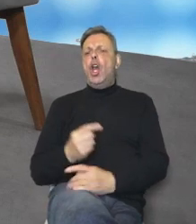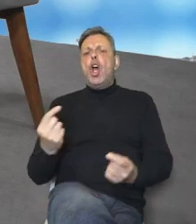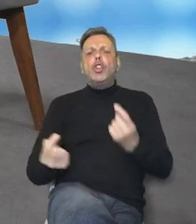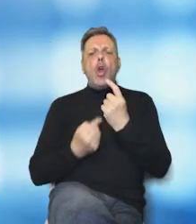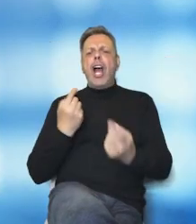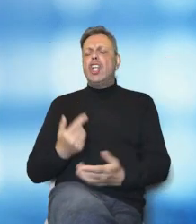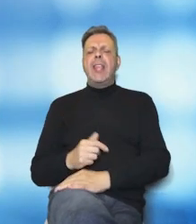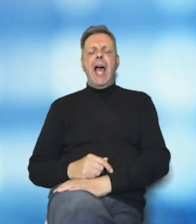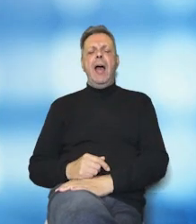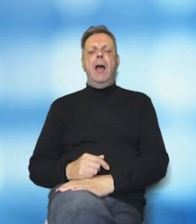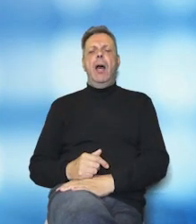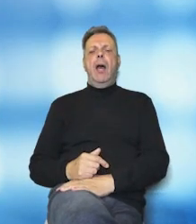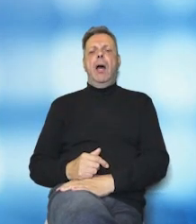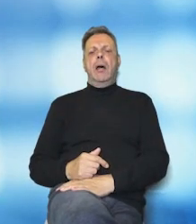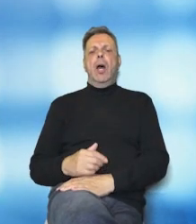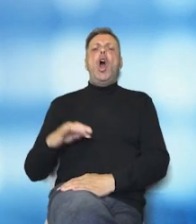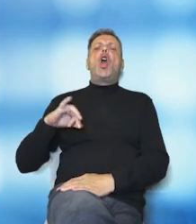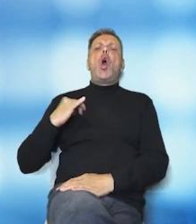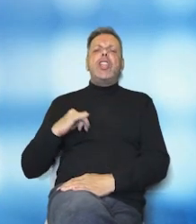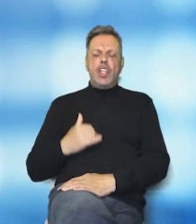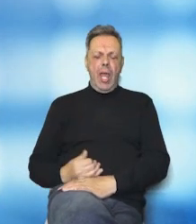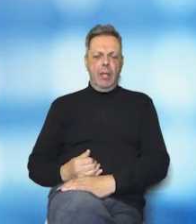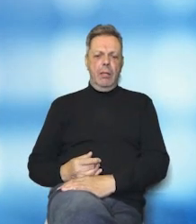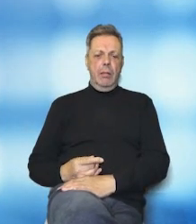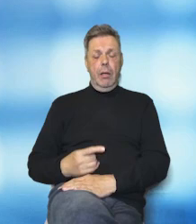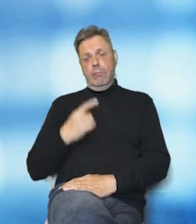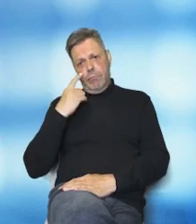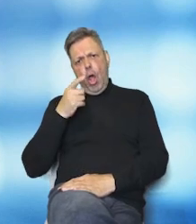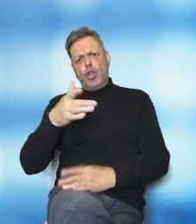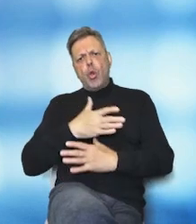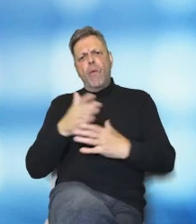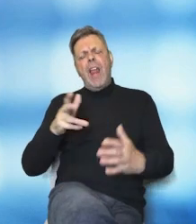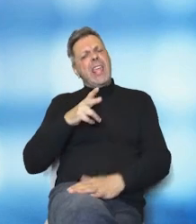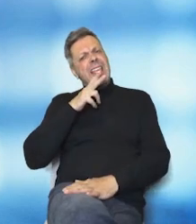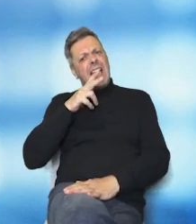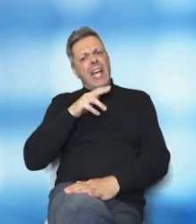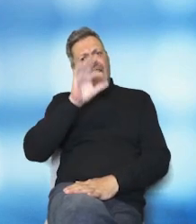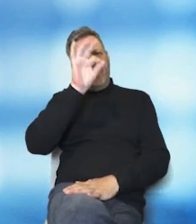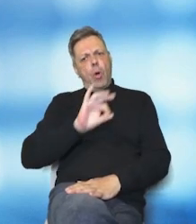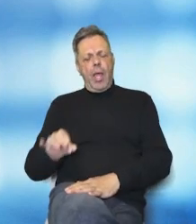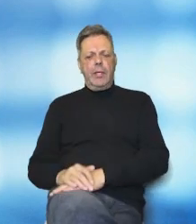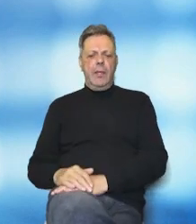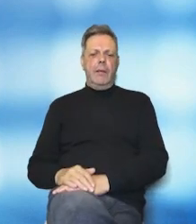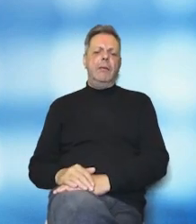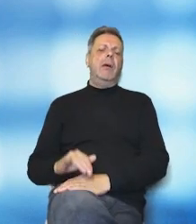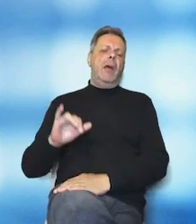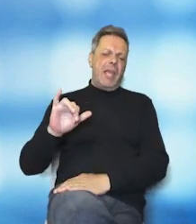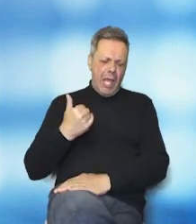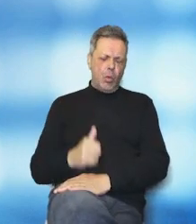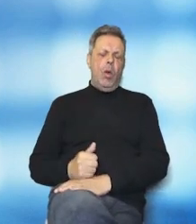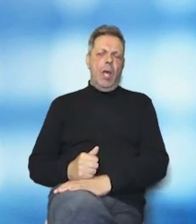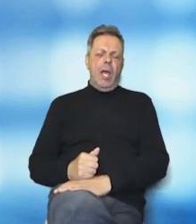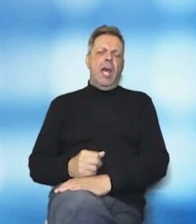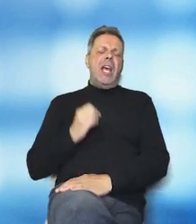ih organizirate godišnje? Pretpostavljam da su to jako veliki i zahtjevni projekti. Pa jesu, gledajte,